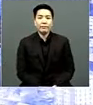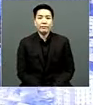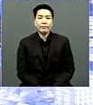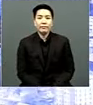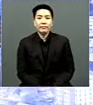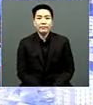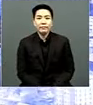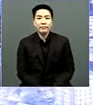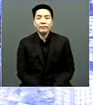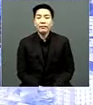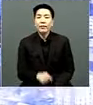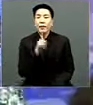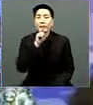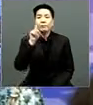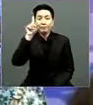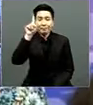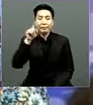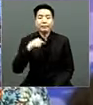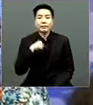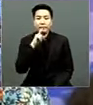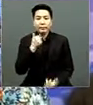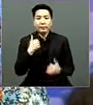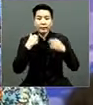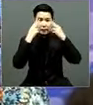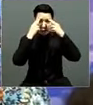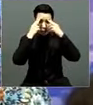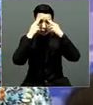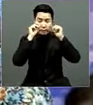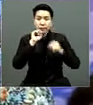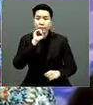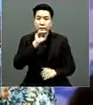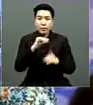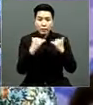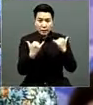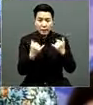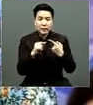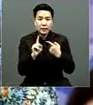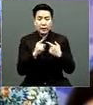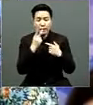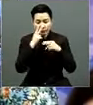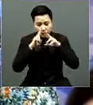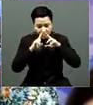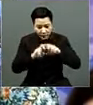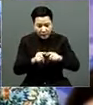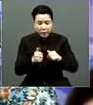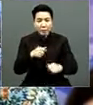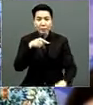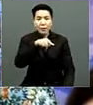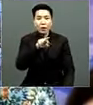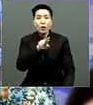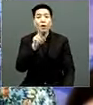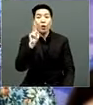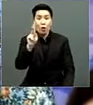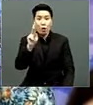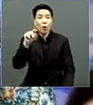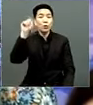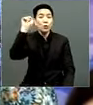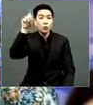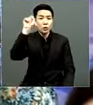ขออนุญาตอีกคำถามนึงนะคะที่ท่านนายกรัฐมนตรีบอกในที่ประชุมบอกว่าให้มีการศึกษาในเรื่องของพระราชกำหนดฉุกเฉิน